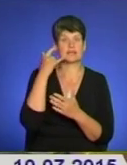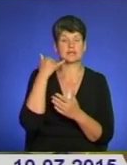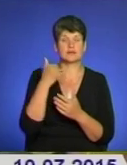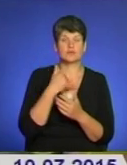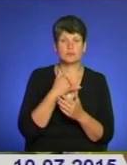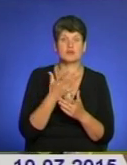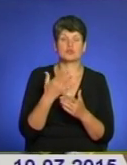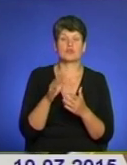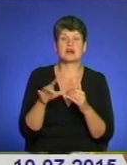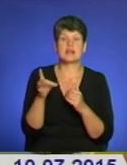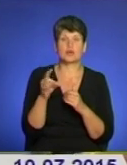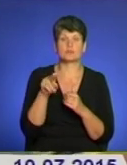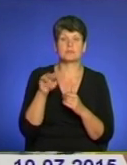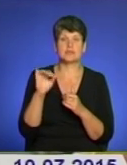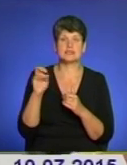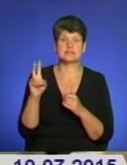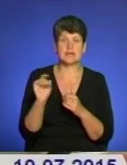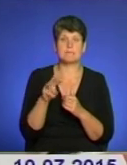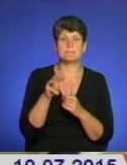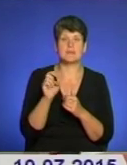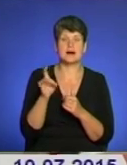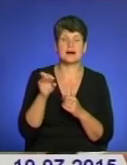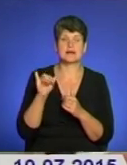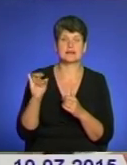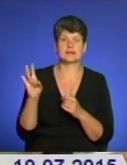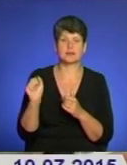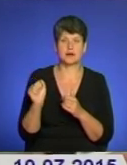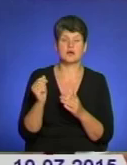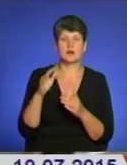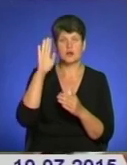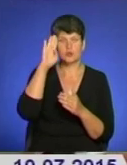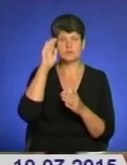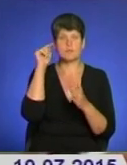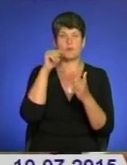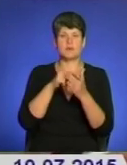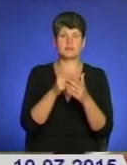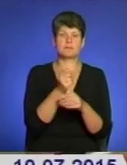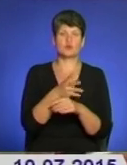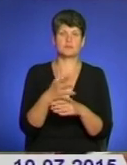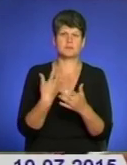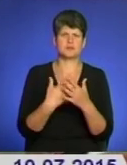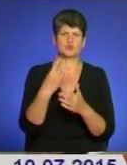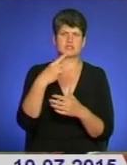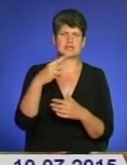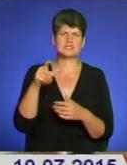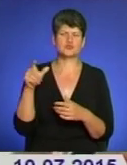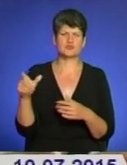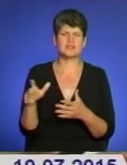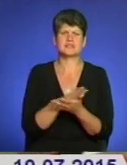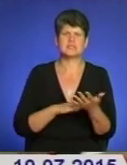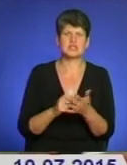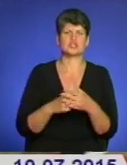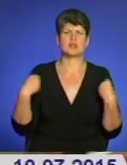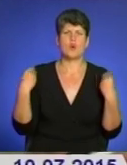в районі Пісок і в районі Мар'їнки. Десь хлопці попали під обстріл, десь в районі 30 чоловік понищена